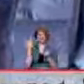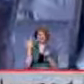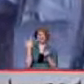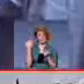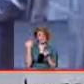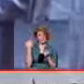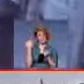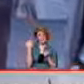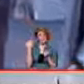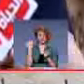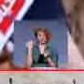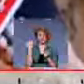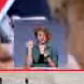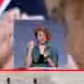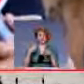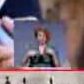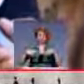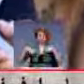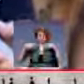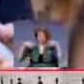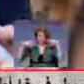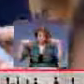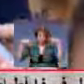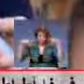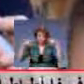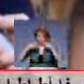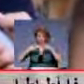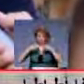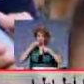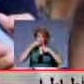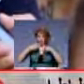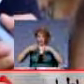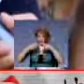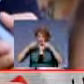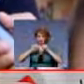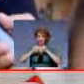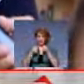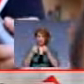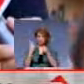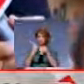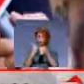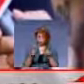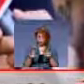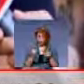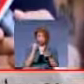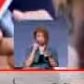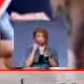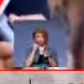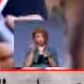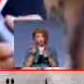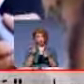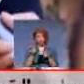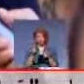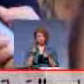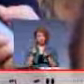دلوقتي احنا عرفنا ايه، في اطقم صيني، في اطباق، حاجات زي كده بتتكسر، تسمع حاجات بتتكسر ونلاقيها مرصوصه مكانها